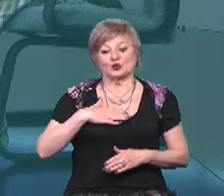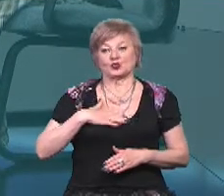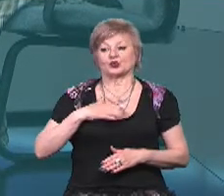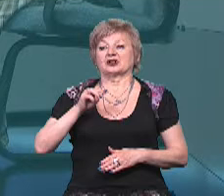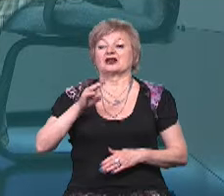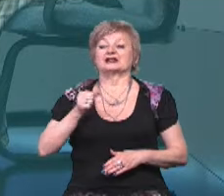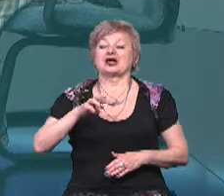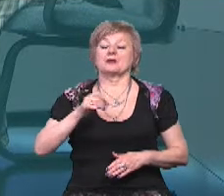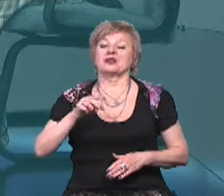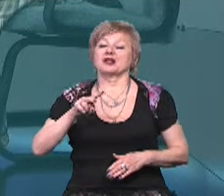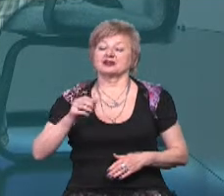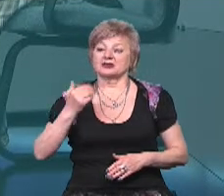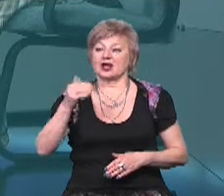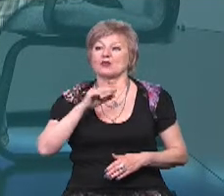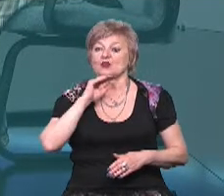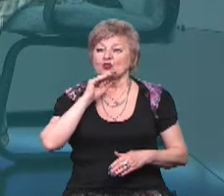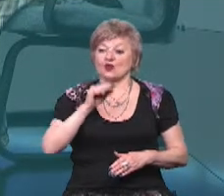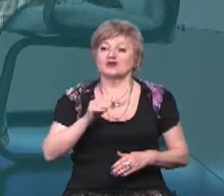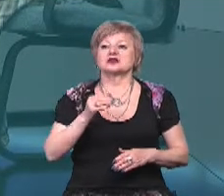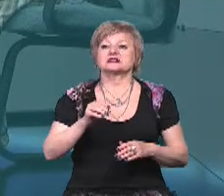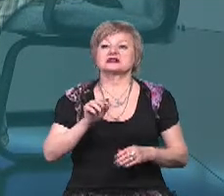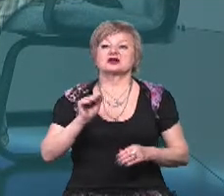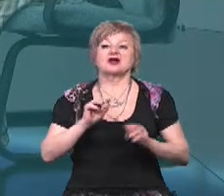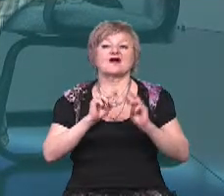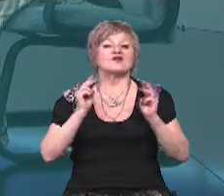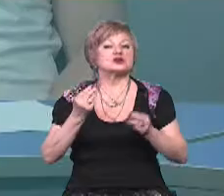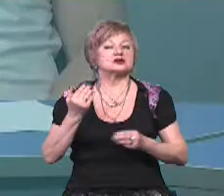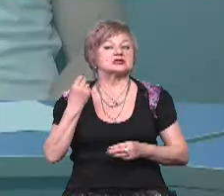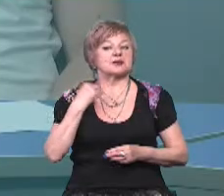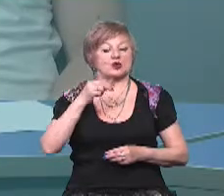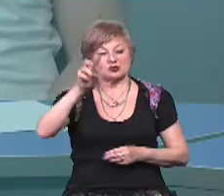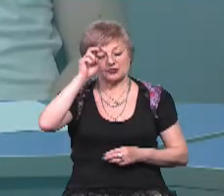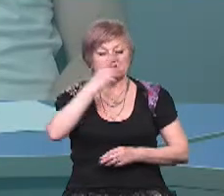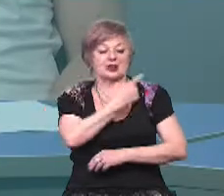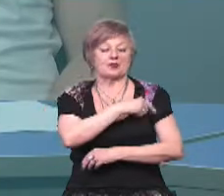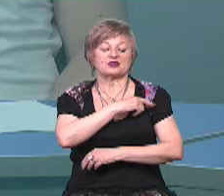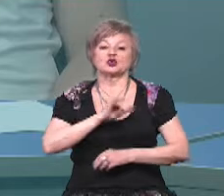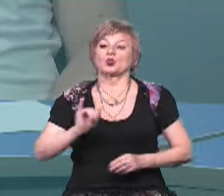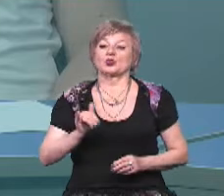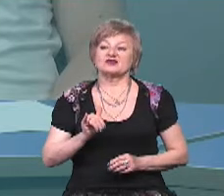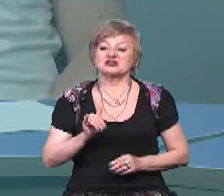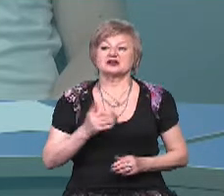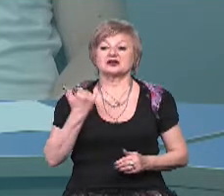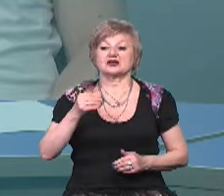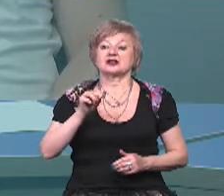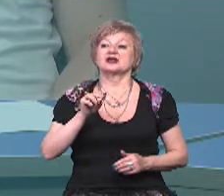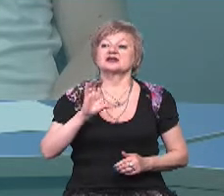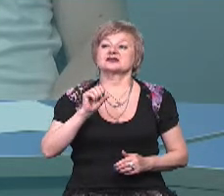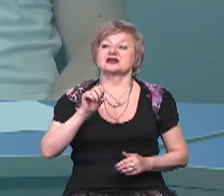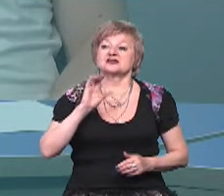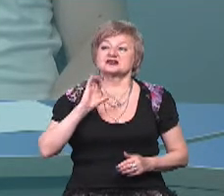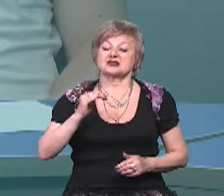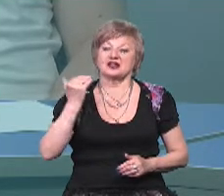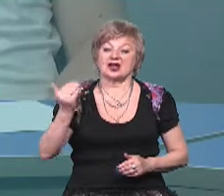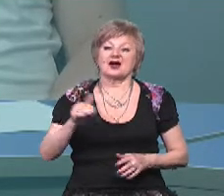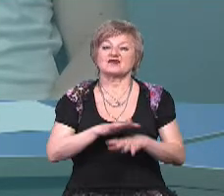пані Таміла Шумна, професорка кафедри факультетської педіатрії Запорізького державного медичного університету, та пан Станіслав